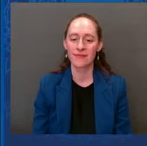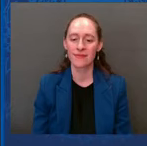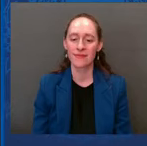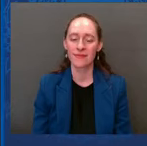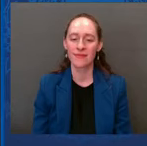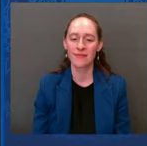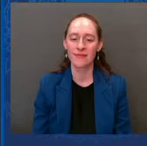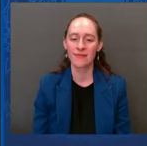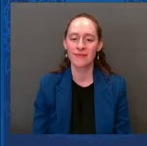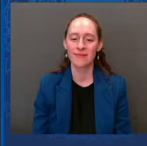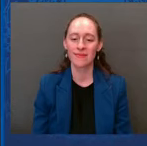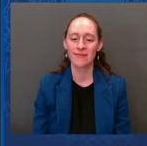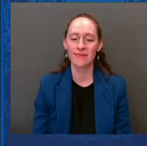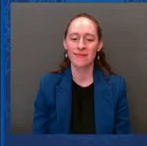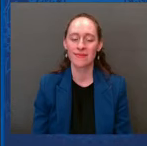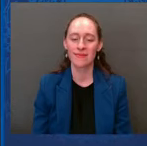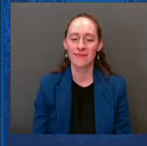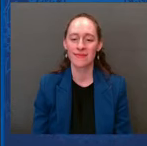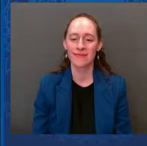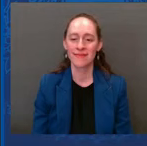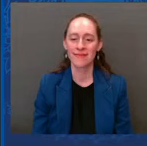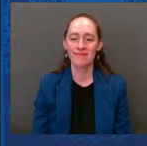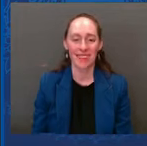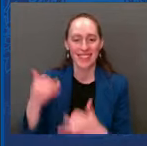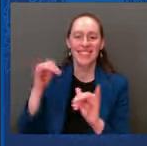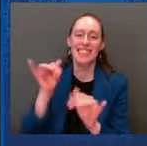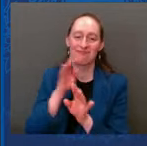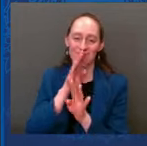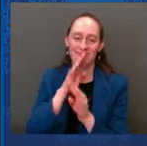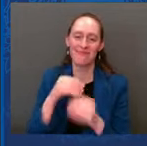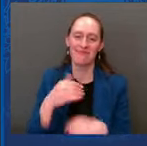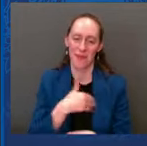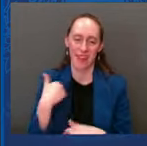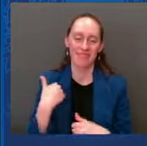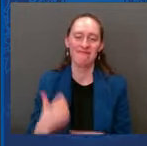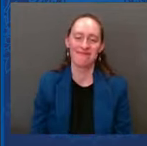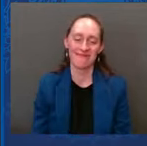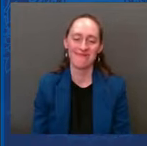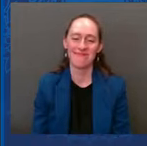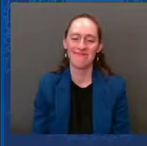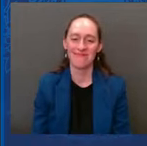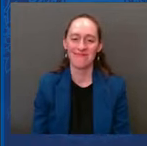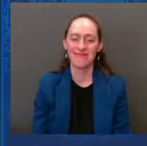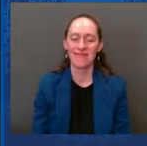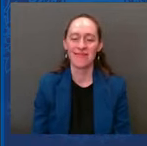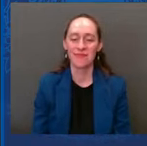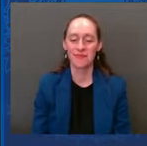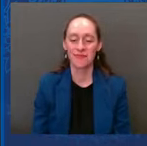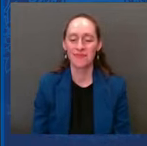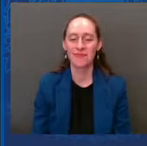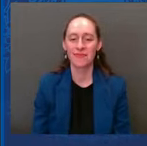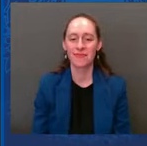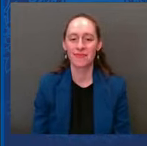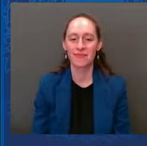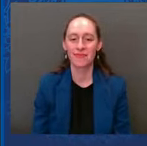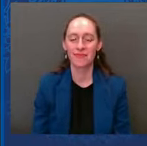It was being rebuilt by the effort of the entire nation for tens of years, so